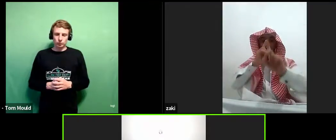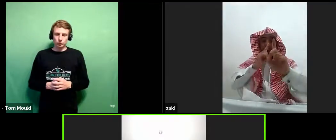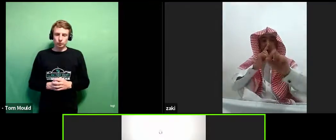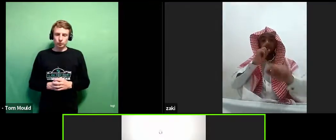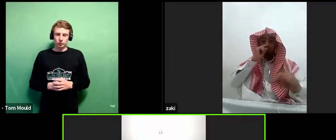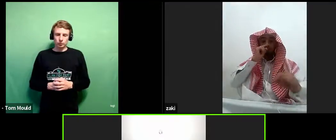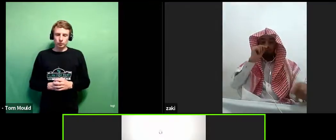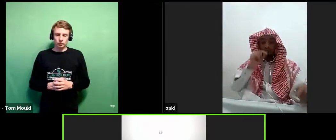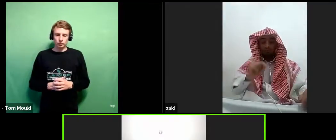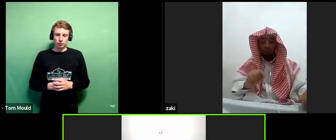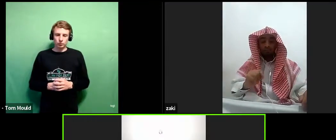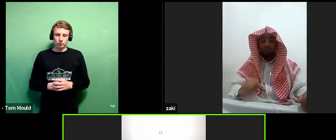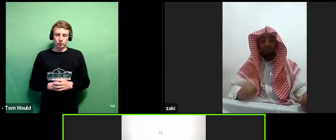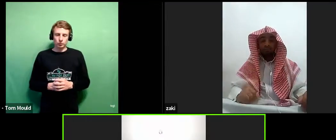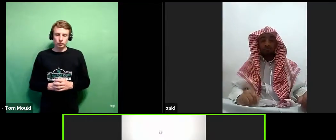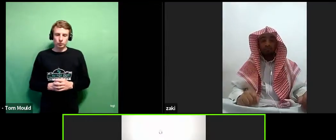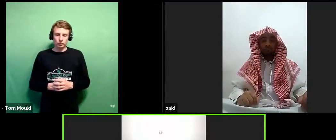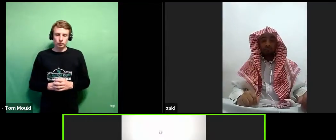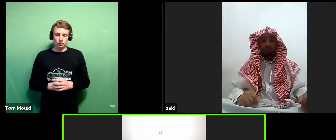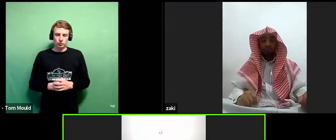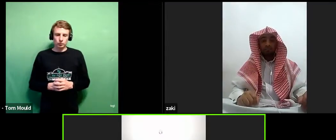بالمعروف